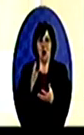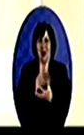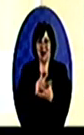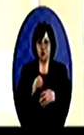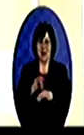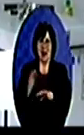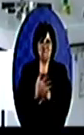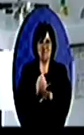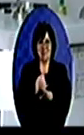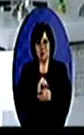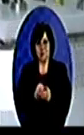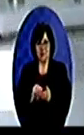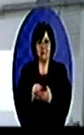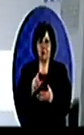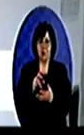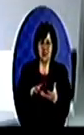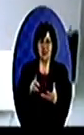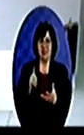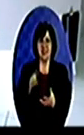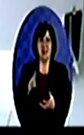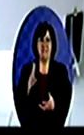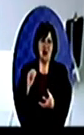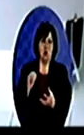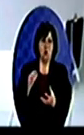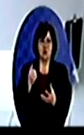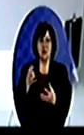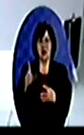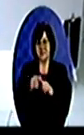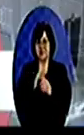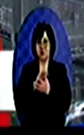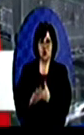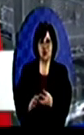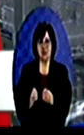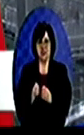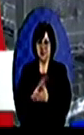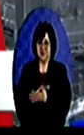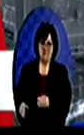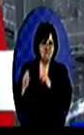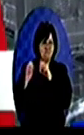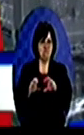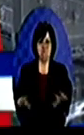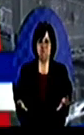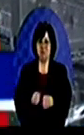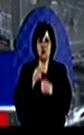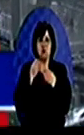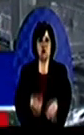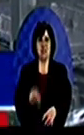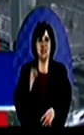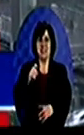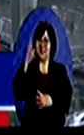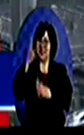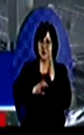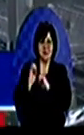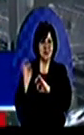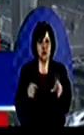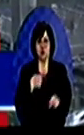тавиан цэвэрлэгч, ус цэвэршүүлэгч систем зэрэг тоног төхөөрөмжүүдийг суурилуулсан юм а. За их засварын ажилт хийгдсэн. За үүнд 483 сая